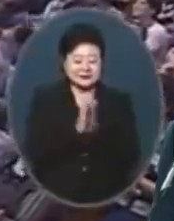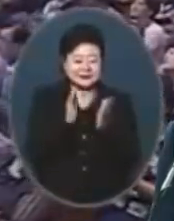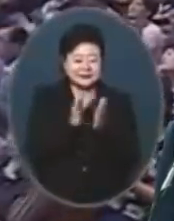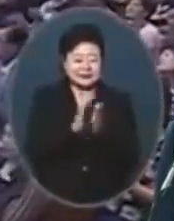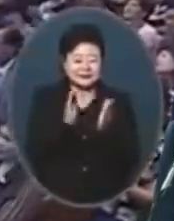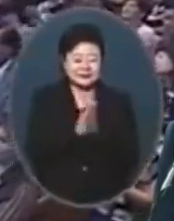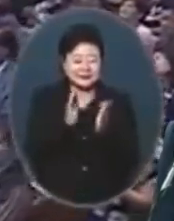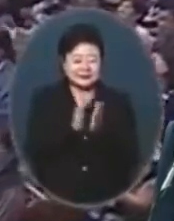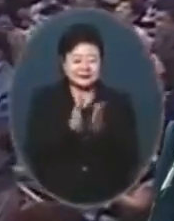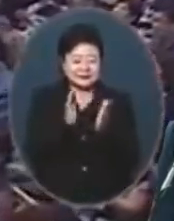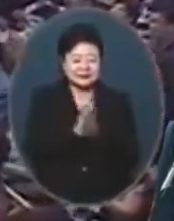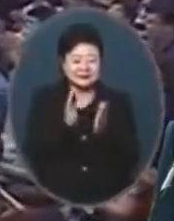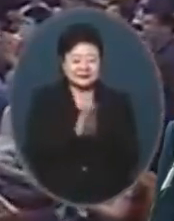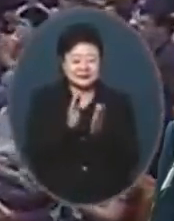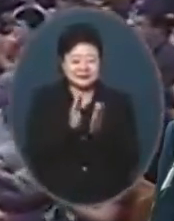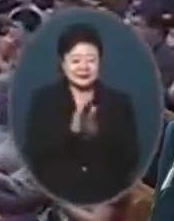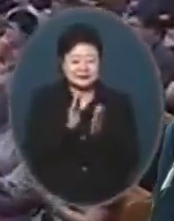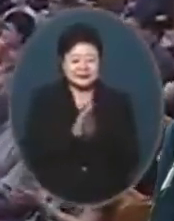환영합니다.